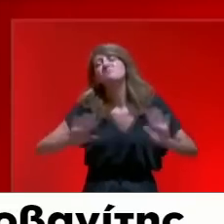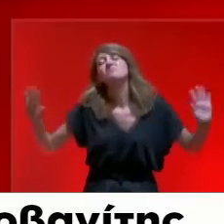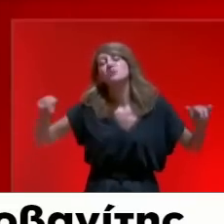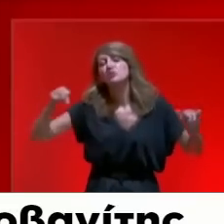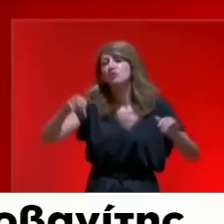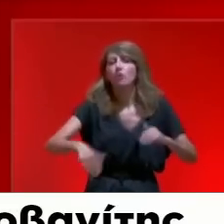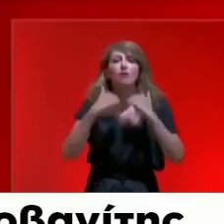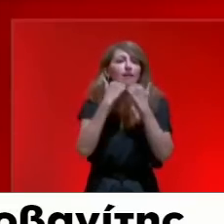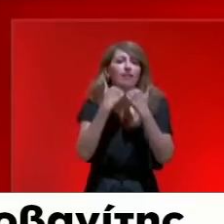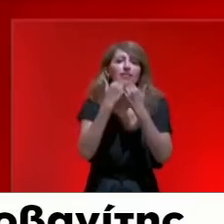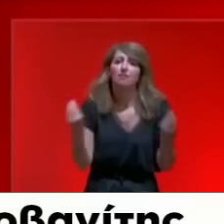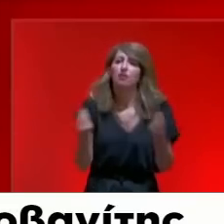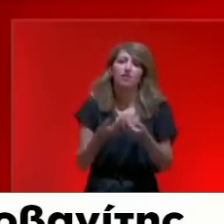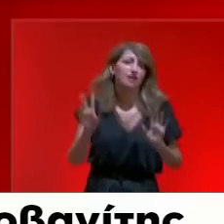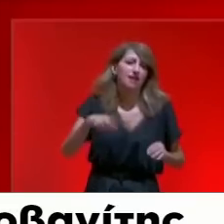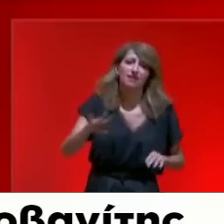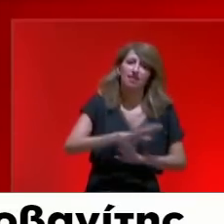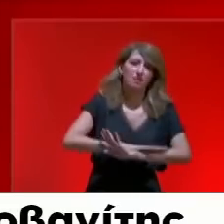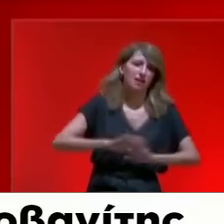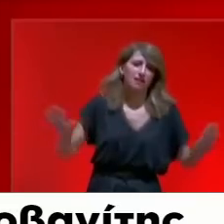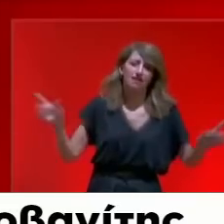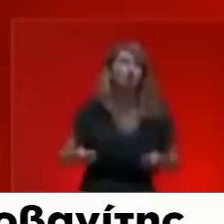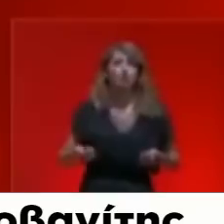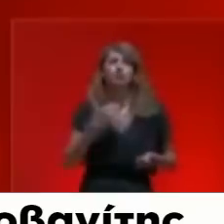είναι η συμμετοχή. Θα ερχόμουν και εκεί.